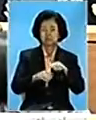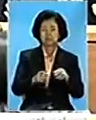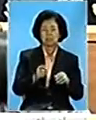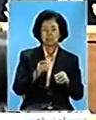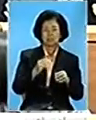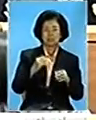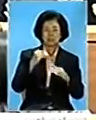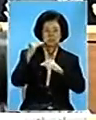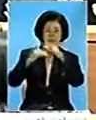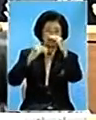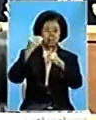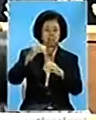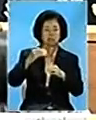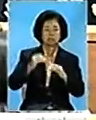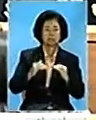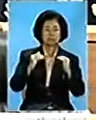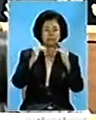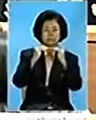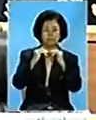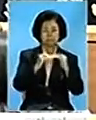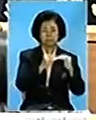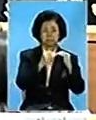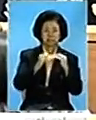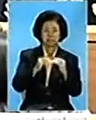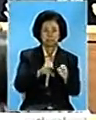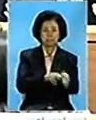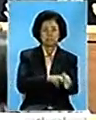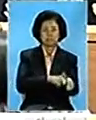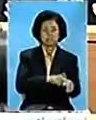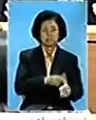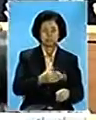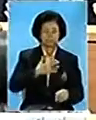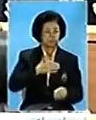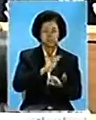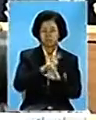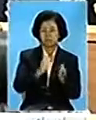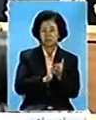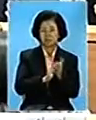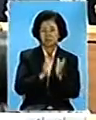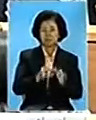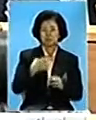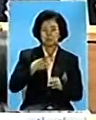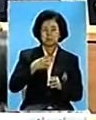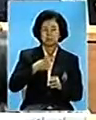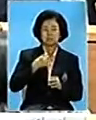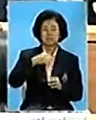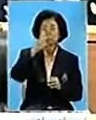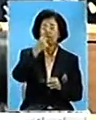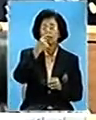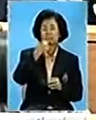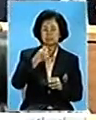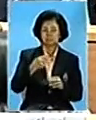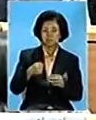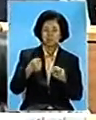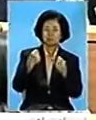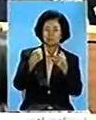ยให้ยั่งยืนนี่ผมไม่ได้พูดไปชมคนเสื้อแดงนะครับเขาออกมาต่อสู้เพื่อสิทธิเสรีภาพ